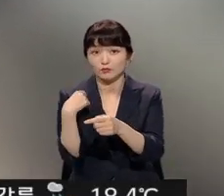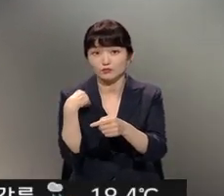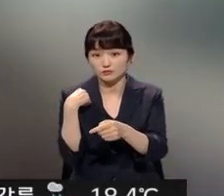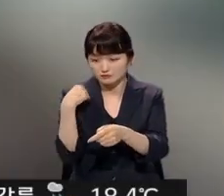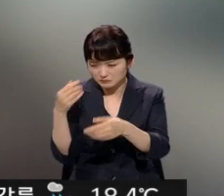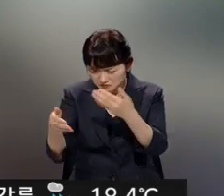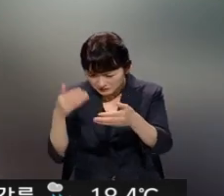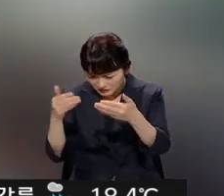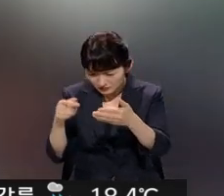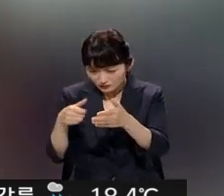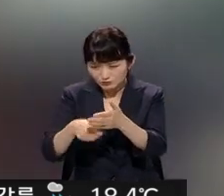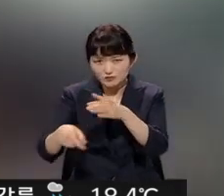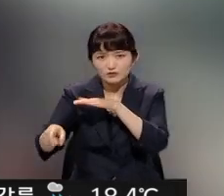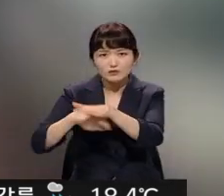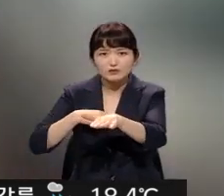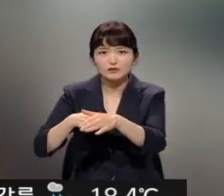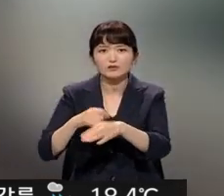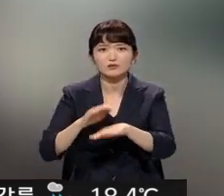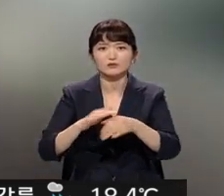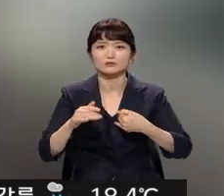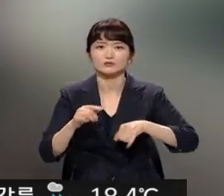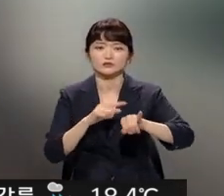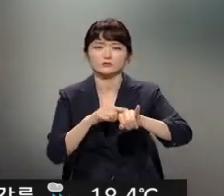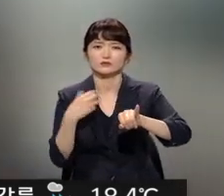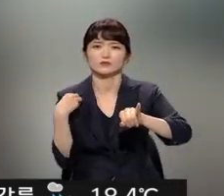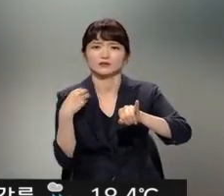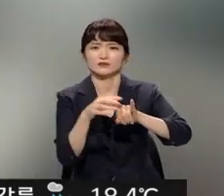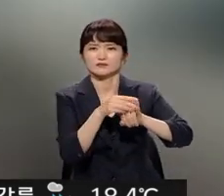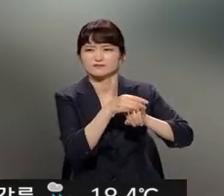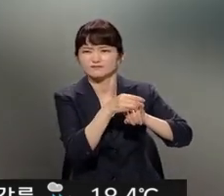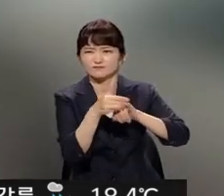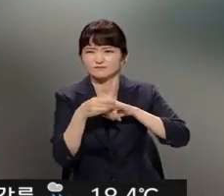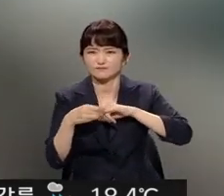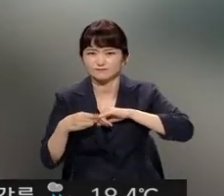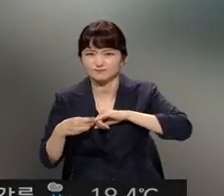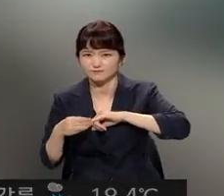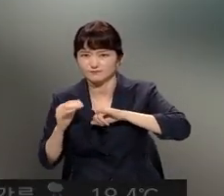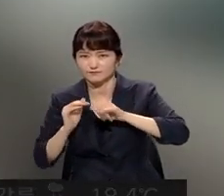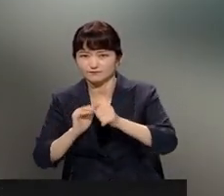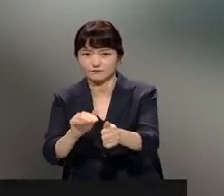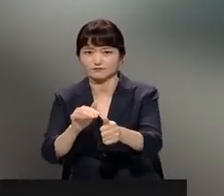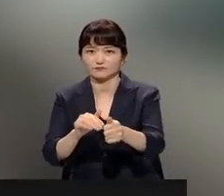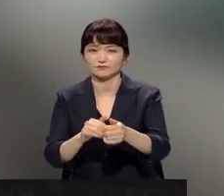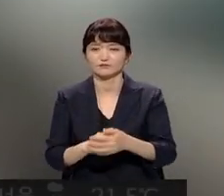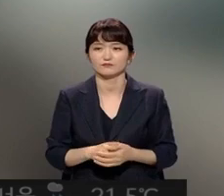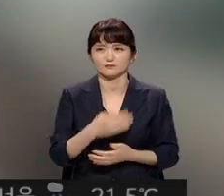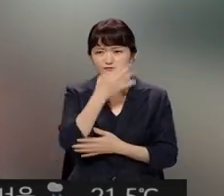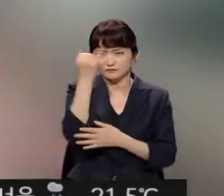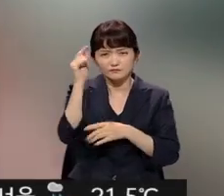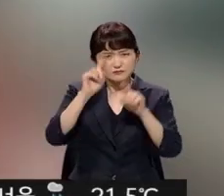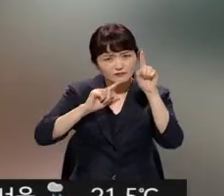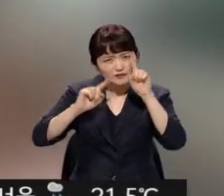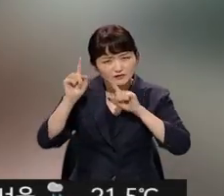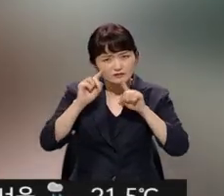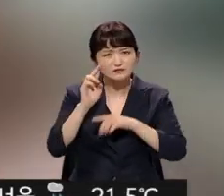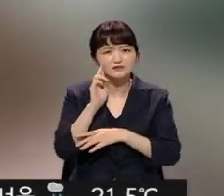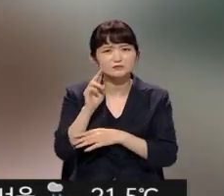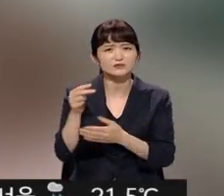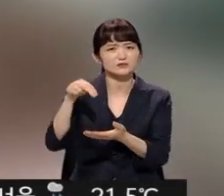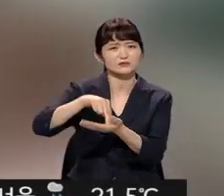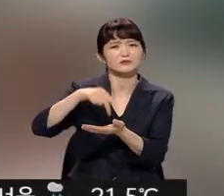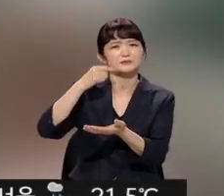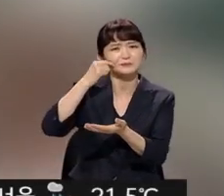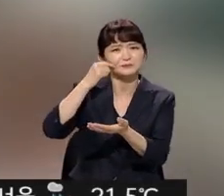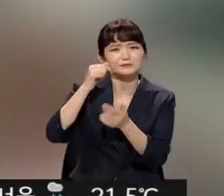뒤져서 물건을 훔치고요. 손녀의 팔을 잡아당겨서 멀리 밀어냅니다. 할머니는 크게 다친 건지 쉽게 일어나질 못하고 그